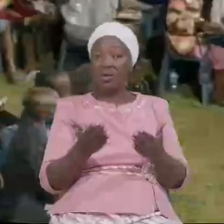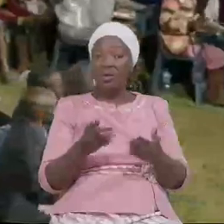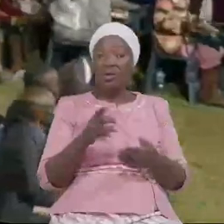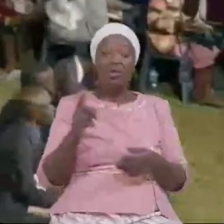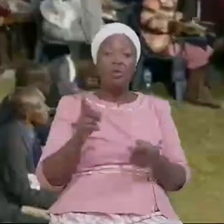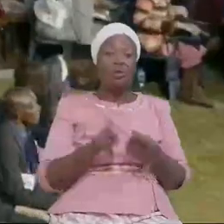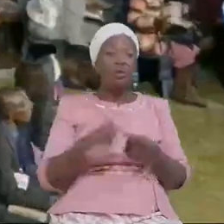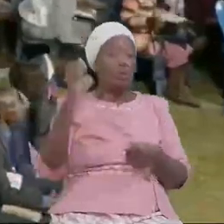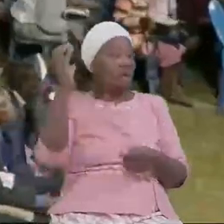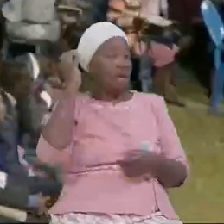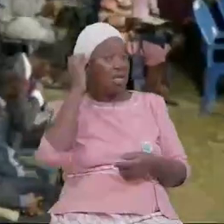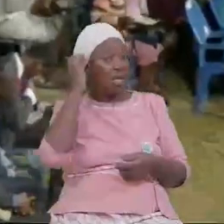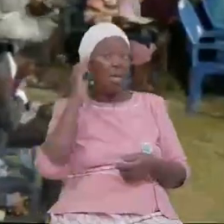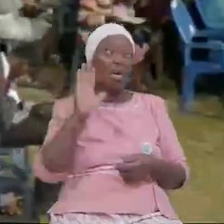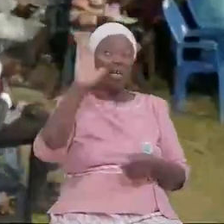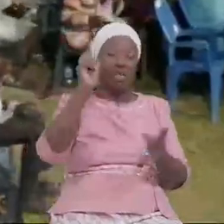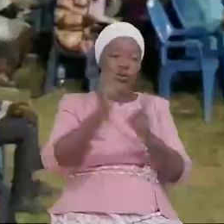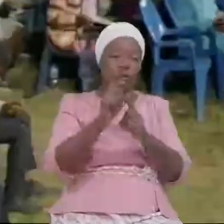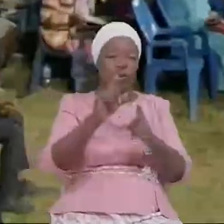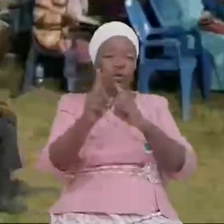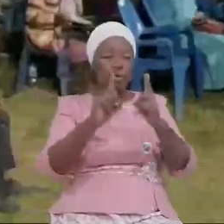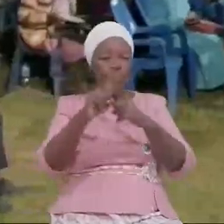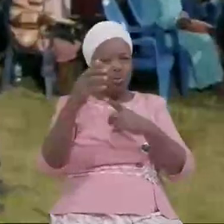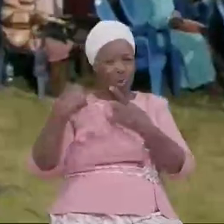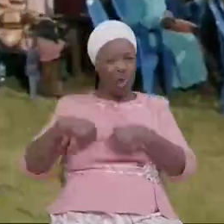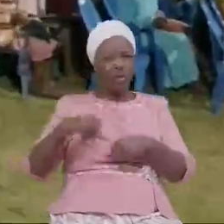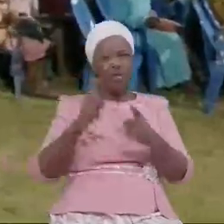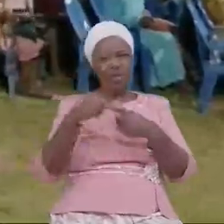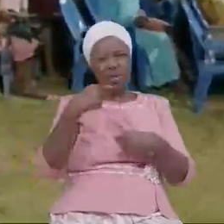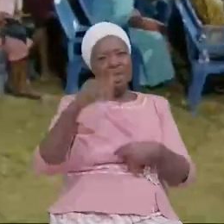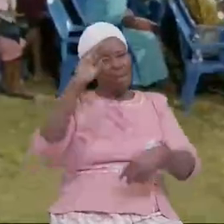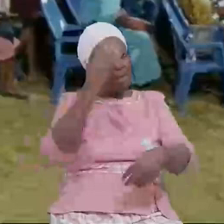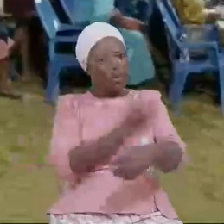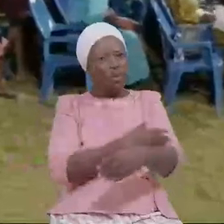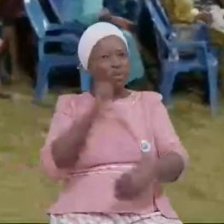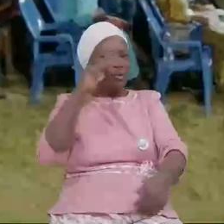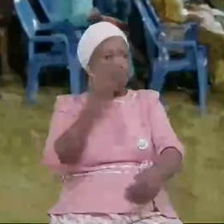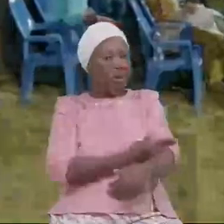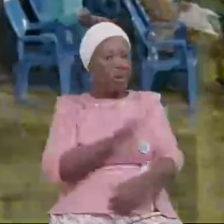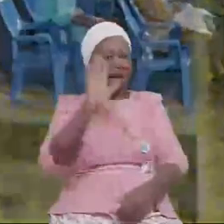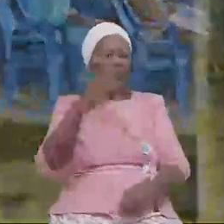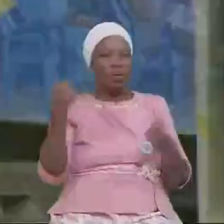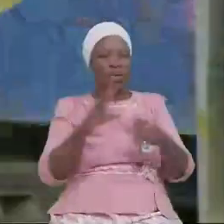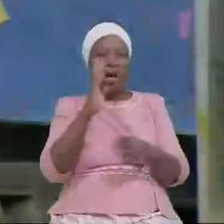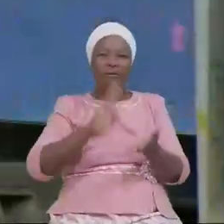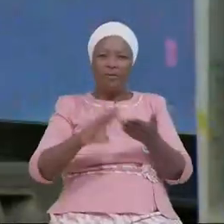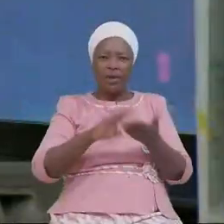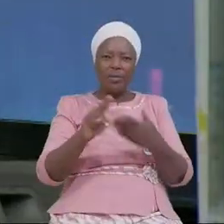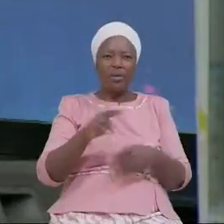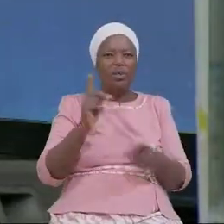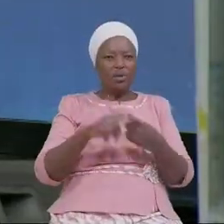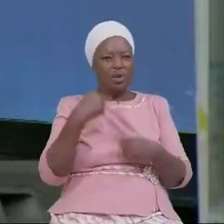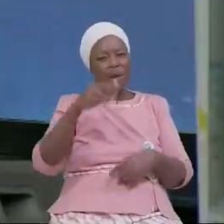parole déclarée à votre cœur. Mon fils, ma fille, tes péchés sont pardonnés. Tu dis, et il te